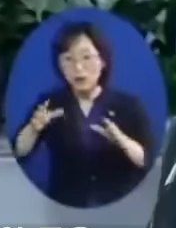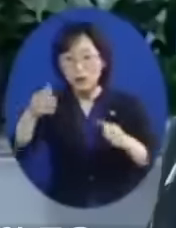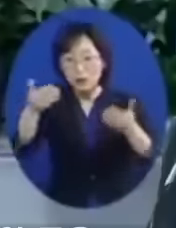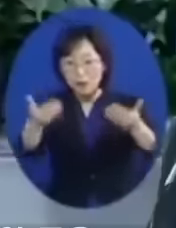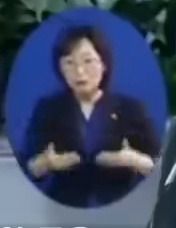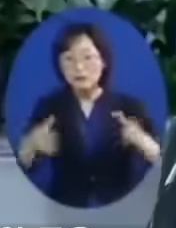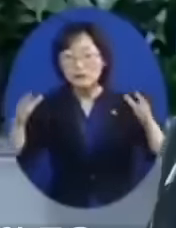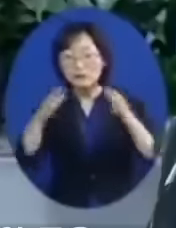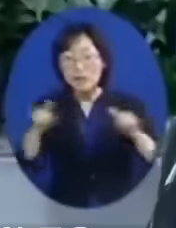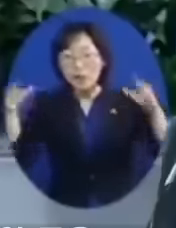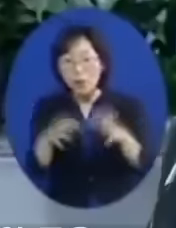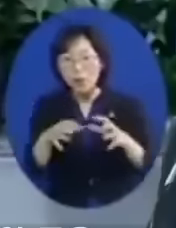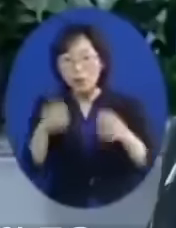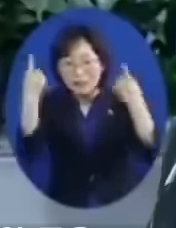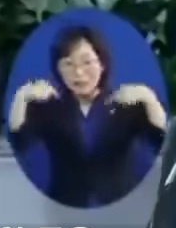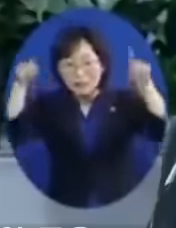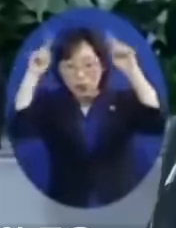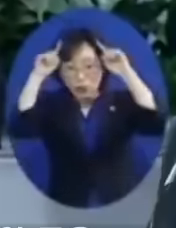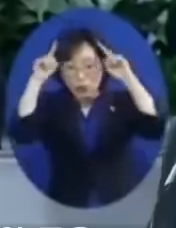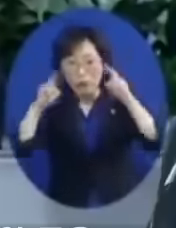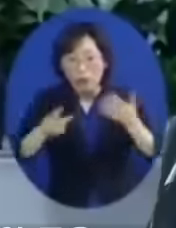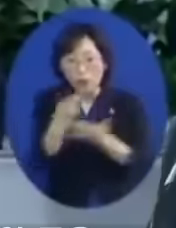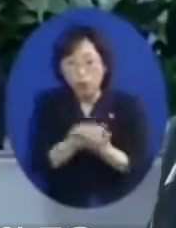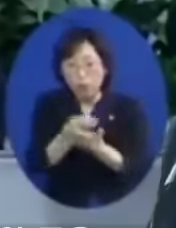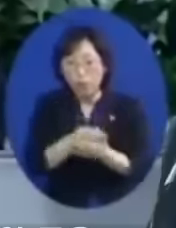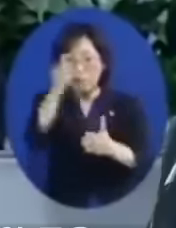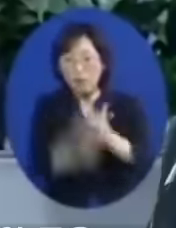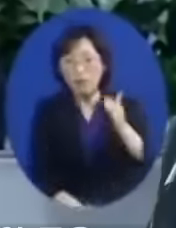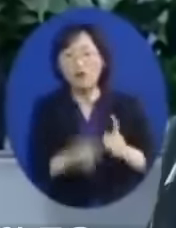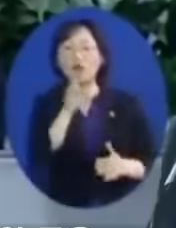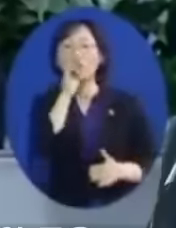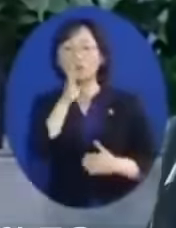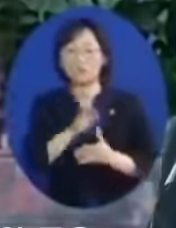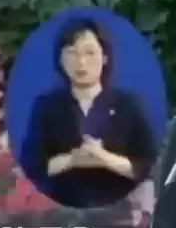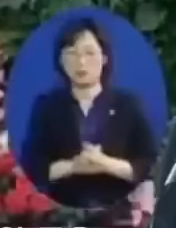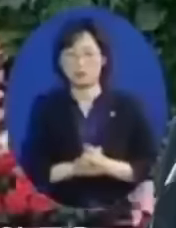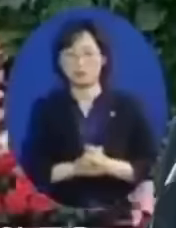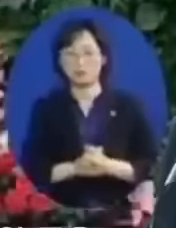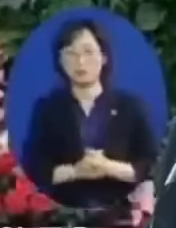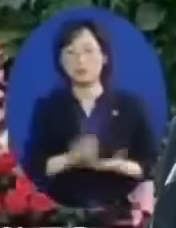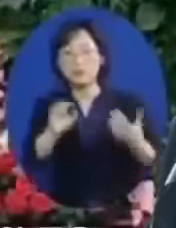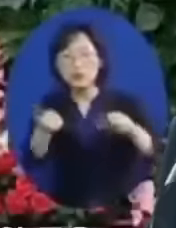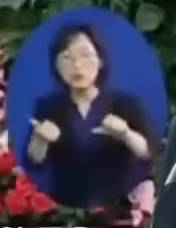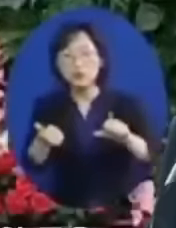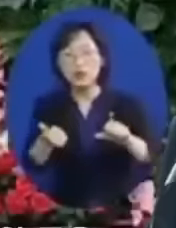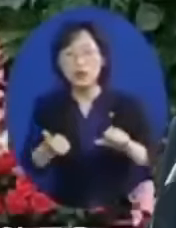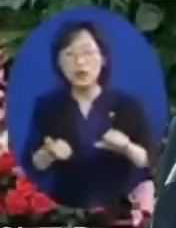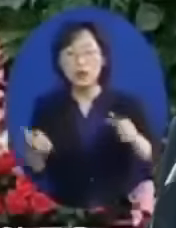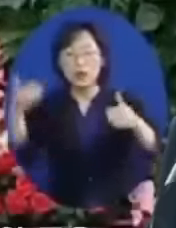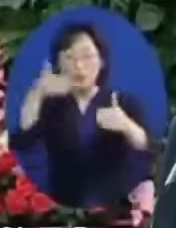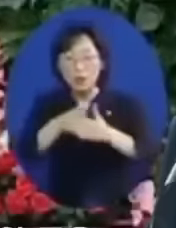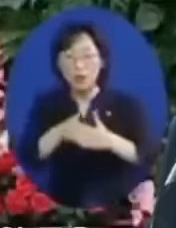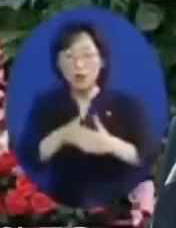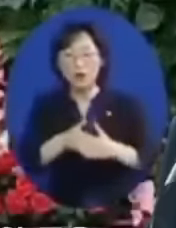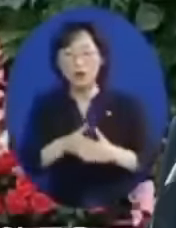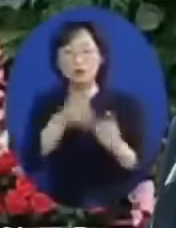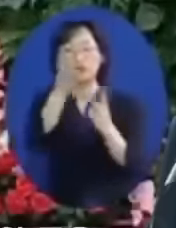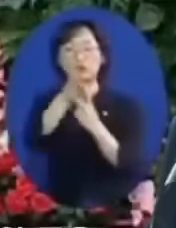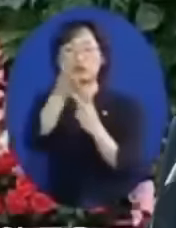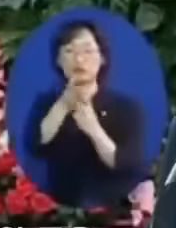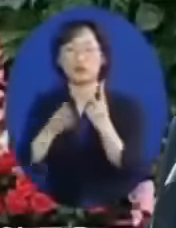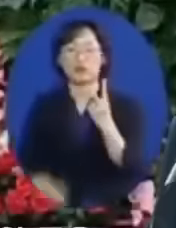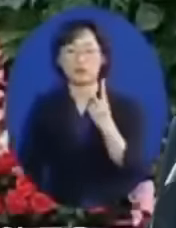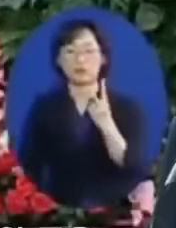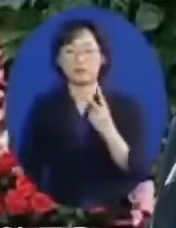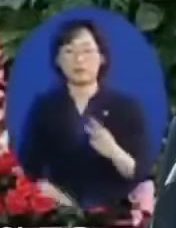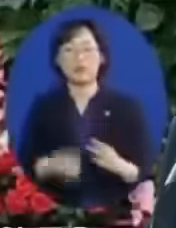모이는 지옥의 고통스러운 속에 떨어져서는 결코 안 될 것입니다. 죽음에 이른 사람들이 가는 것은 둘 중에 하나인